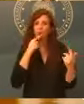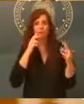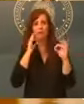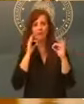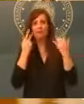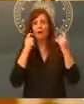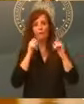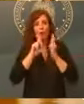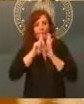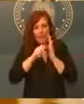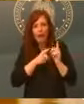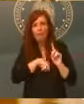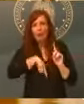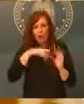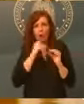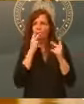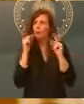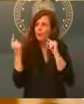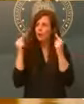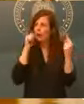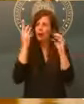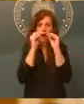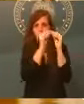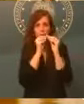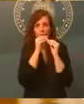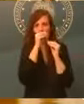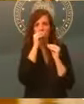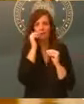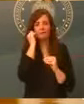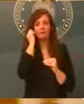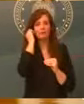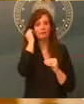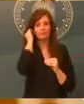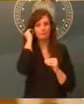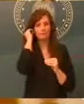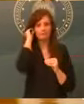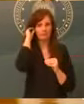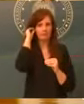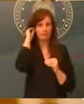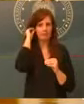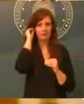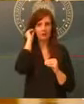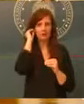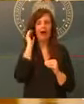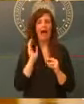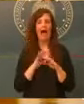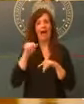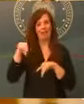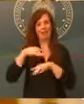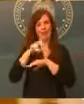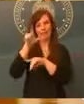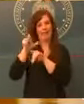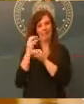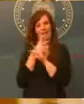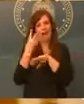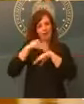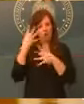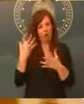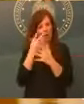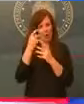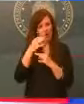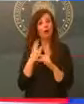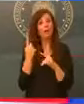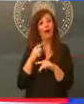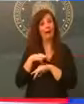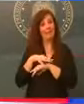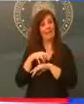quindi quando lei dice adesso la ministra ci aggiungerà qualcosa di dettaglio ma ha detto una cosa giusta la ministra